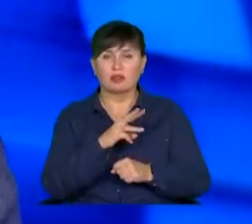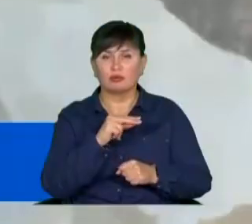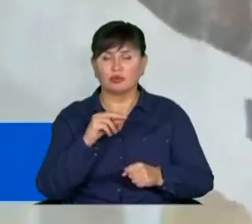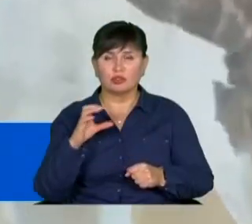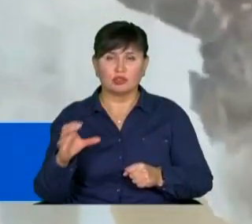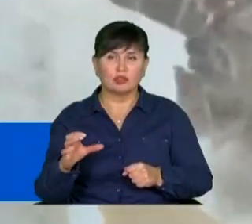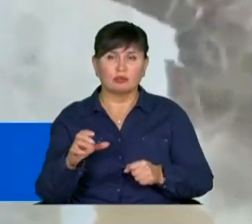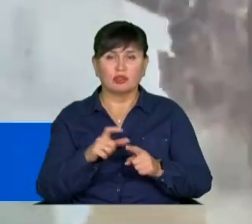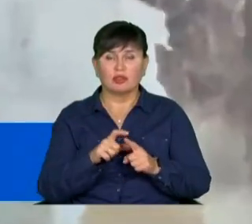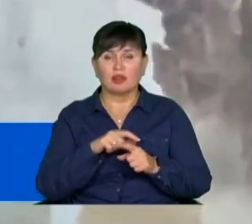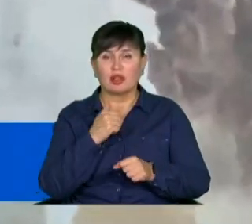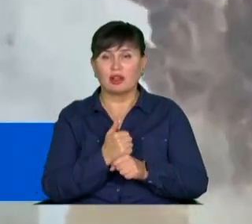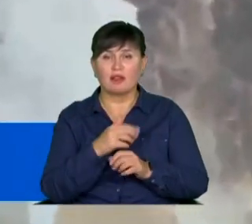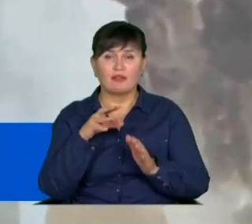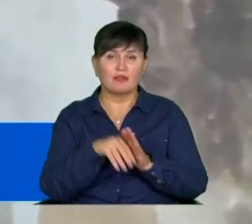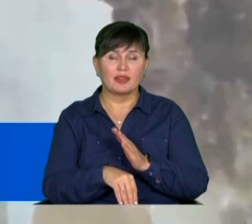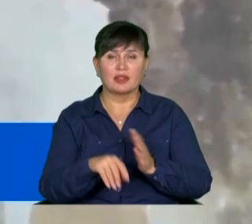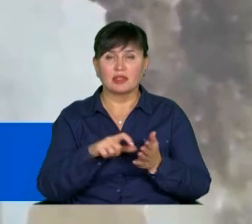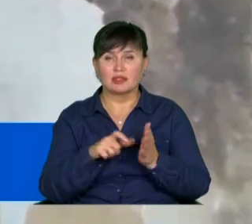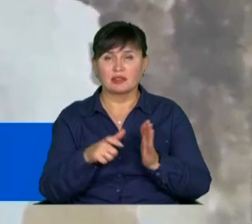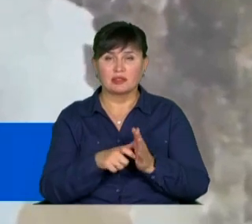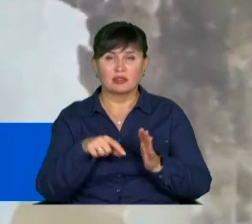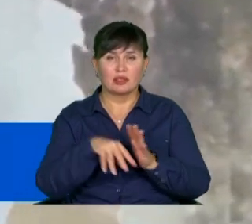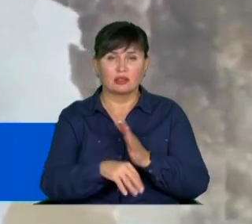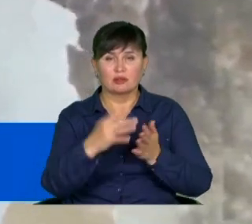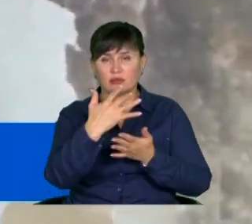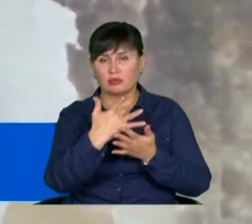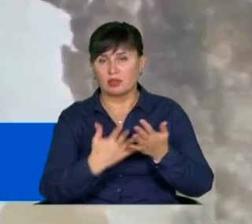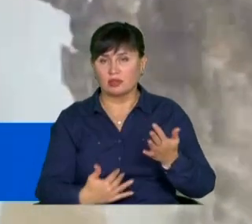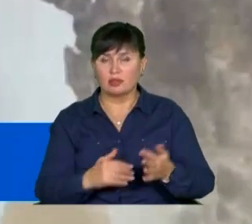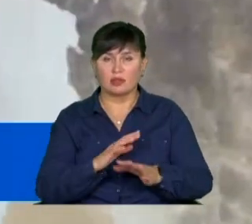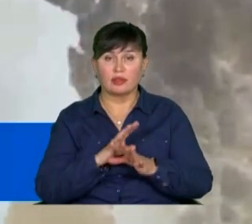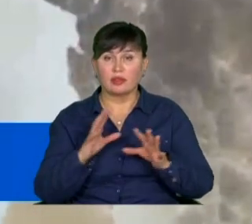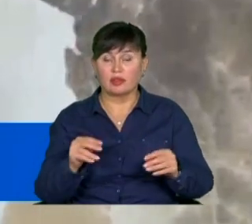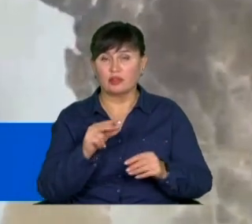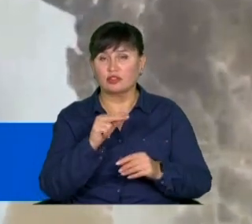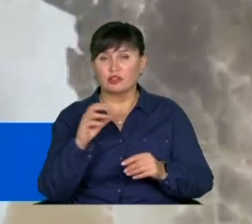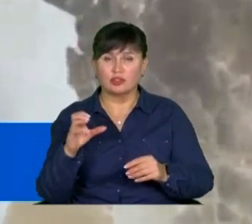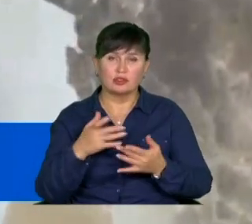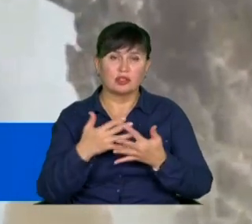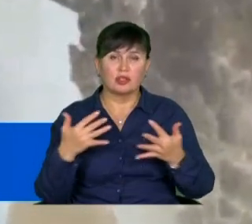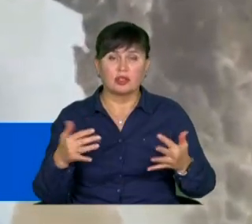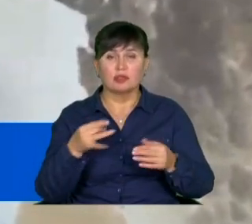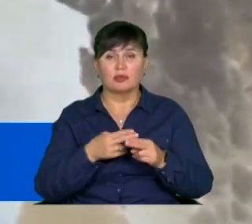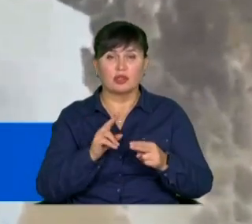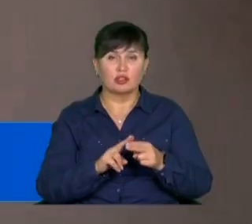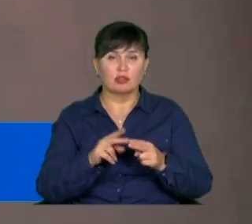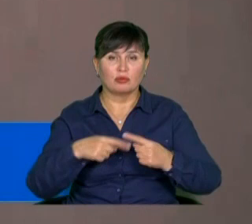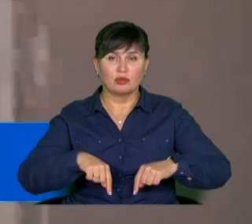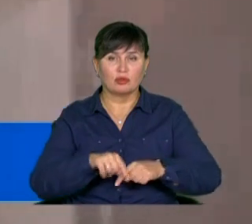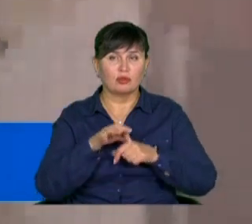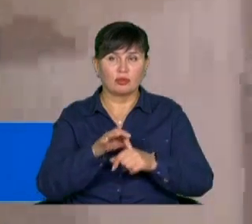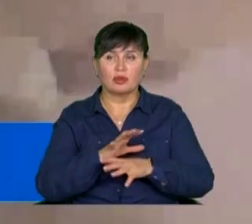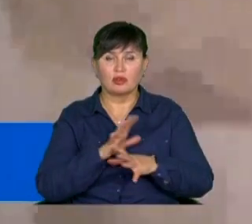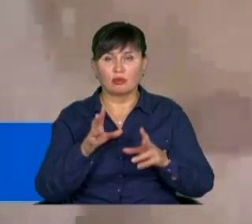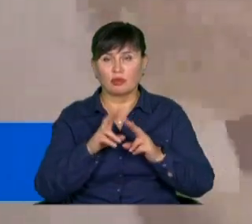Шерипханов. По словам главы ведомства, здание не числилось в базах департамента по чрезвычайным ситуациям, из-за чего на объекте не